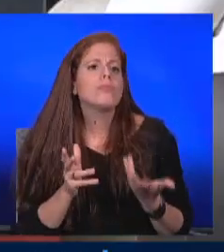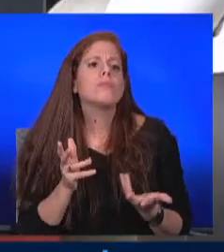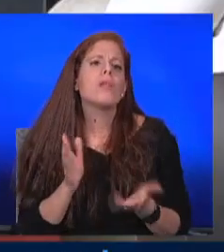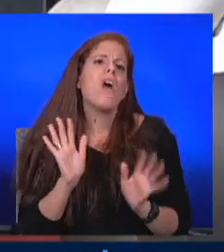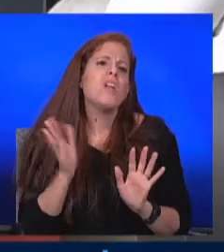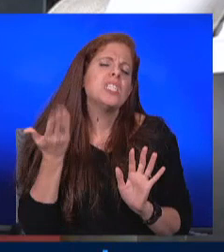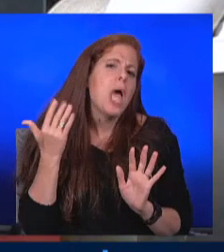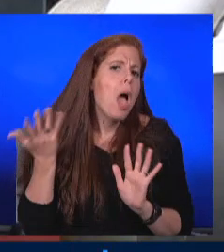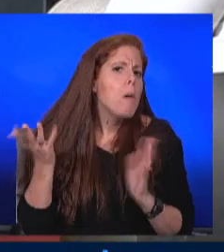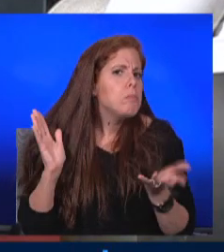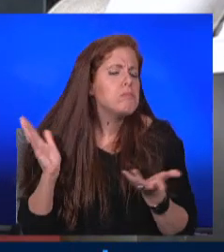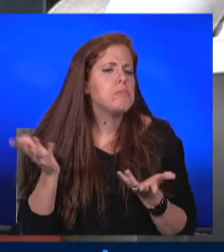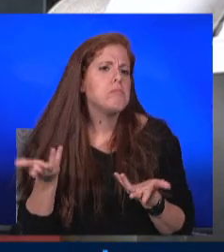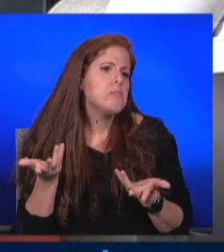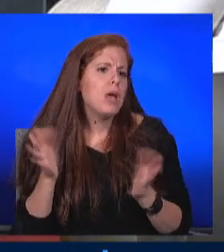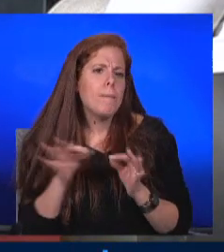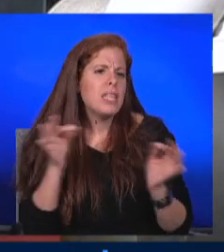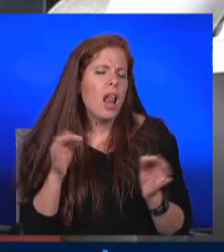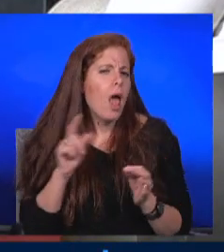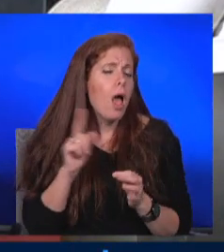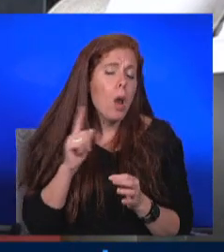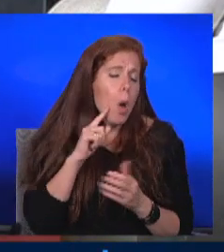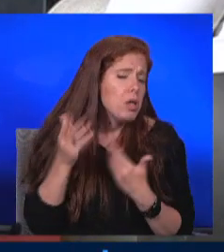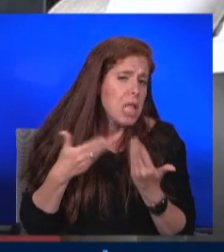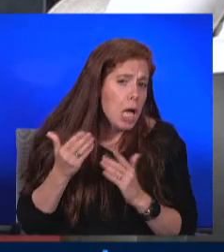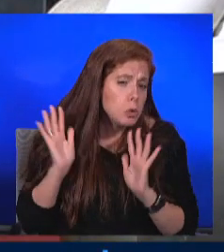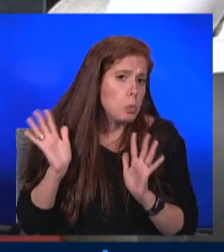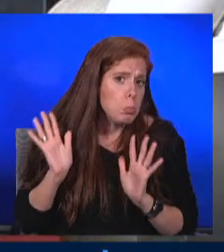היה כזה... בהתחלה לא ייחסנו לו